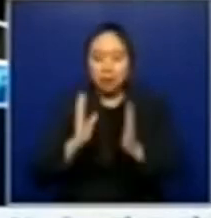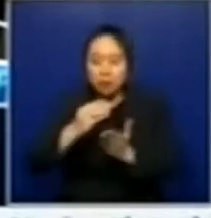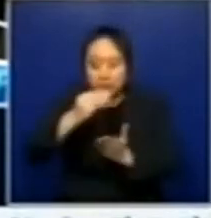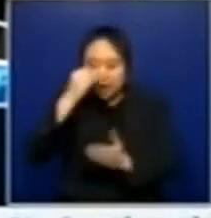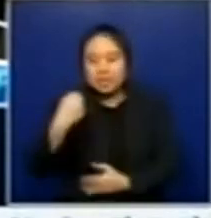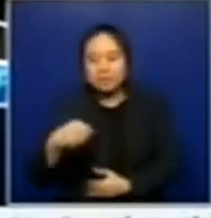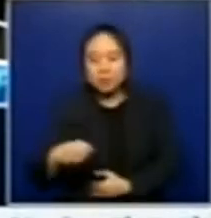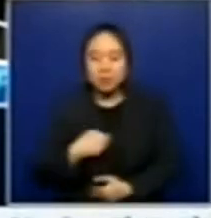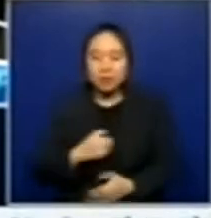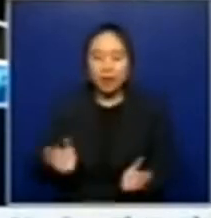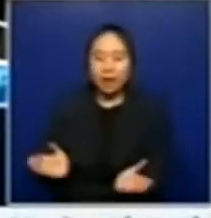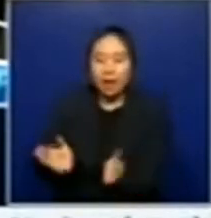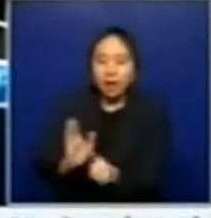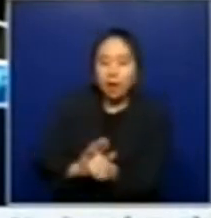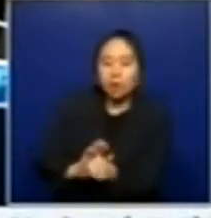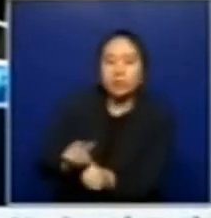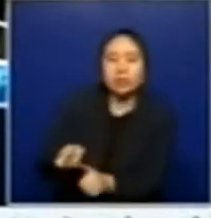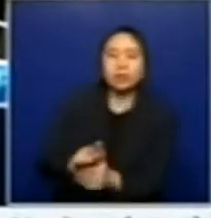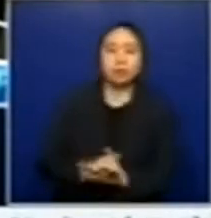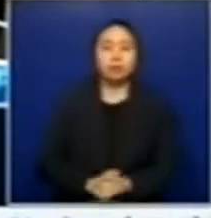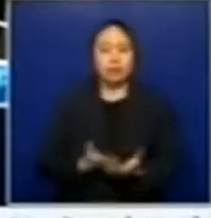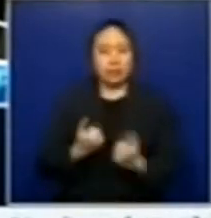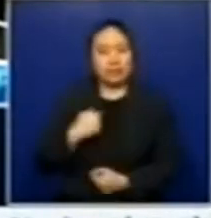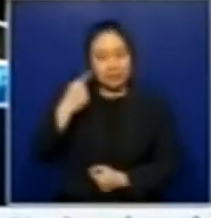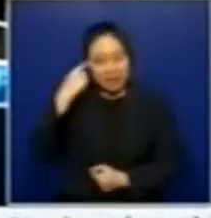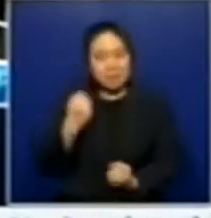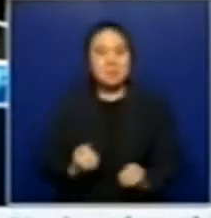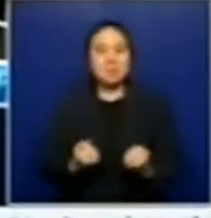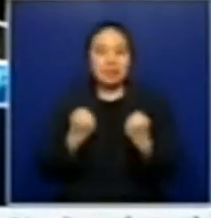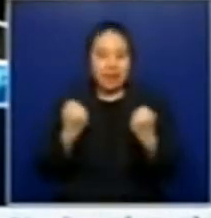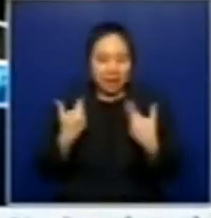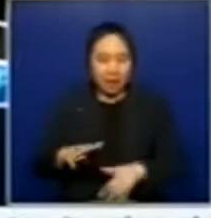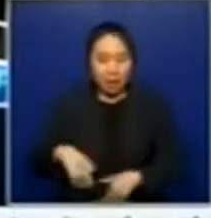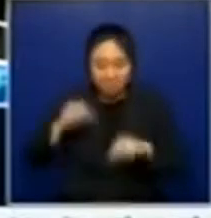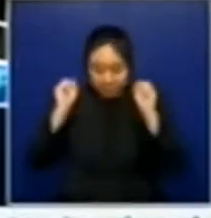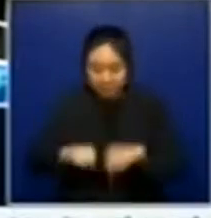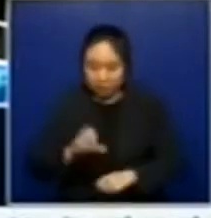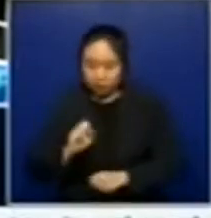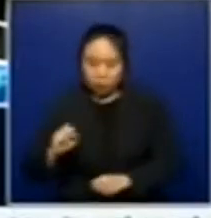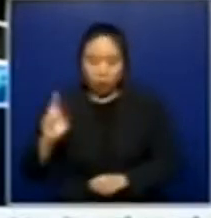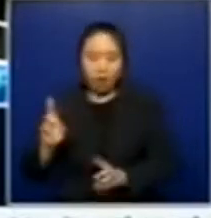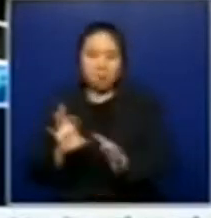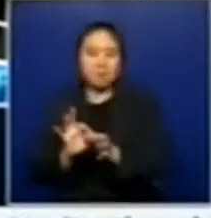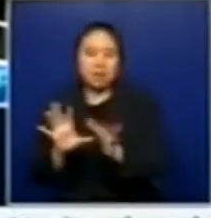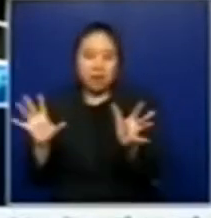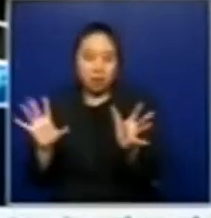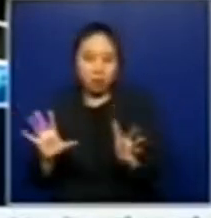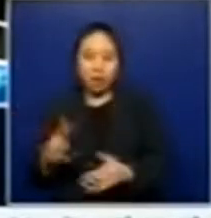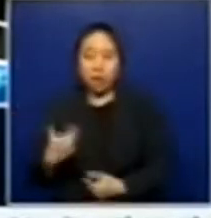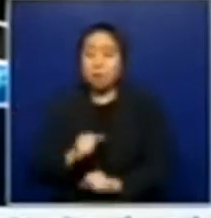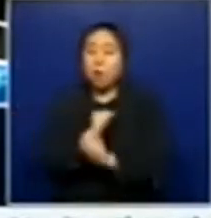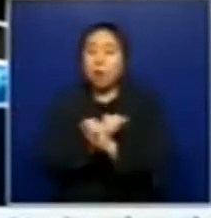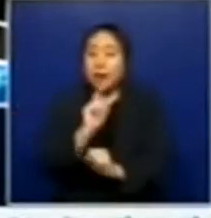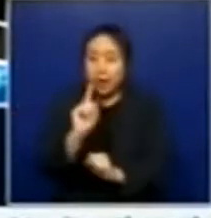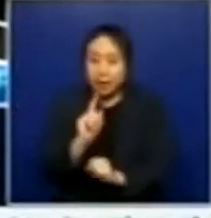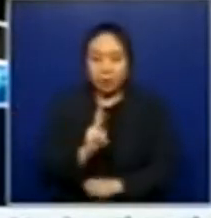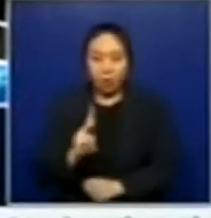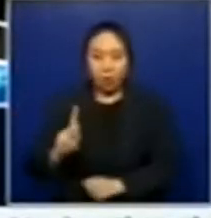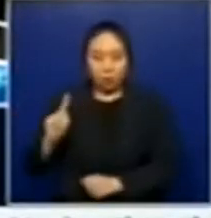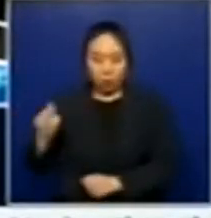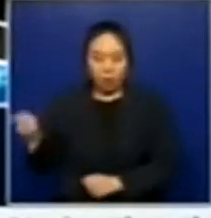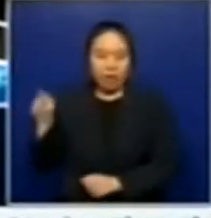ะเอาใจนักศึกษาเฉยๆซึ่งก็มั่นใจอยู่แล้วว่าไม่มีผลกับมติในสสร.แล้วก็กันไว้อีกด่านนึงด้วยการให้กกต.ไปเป็น